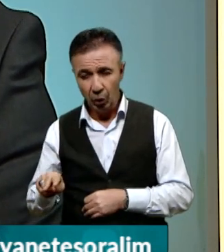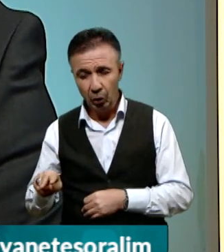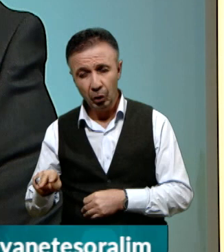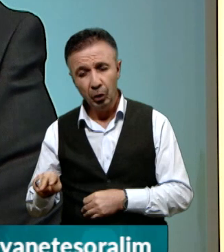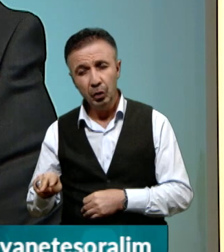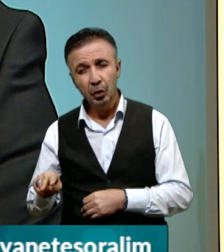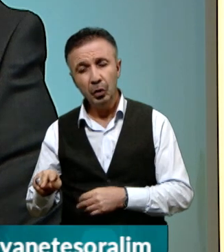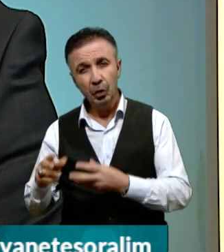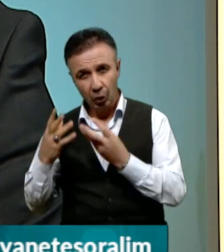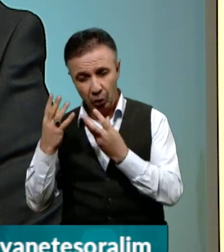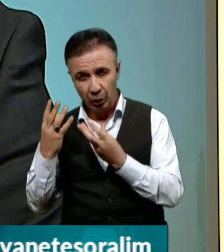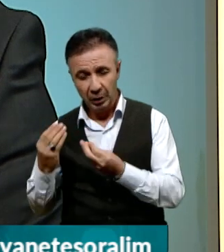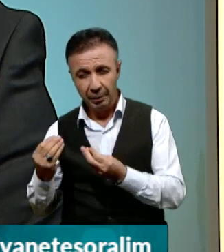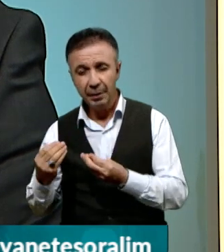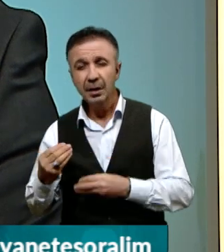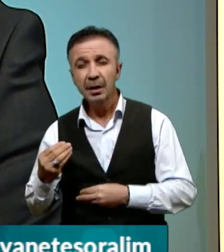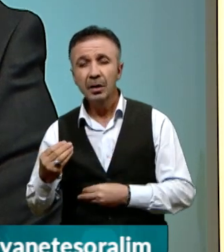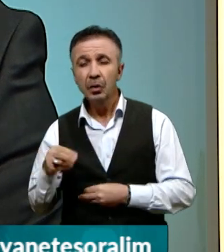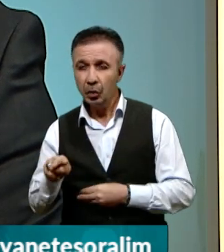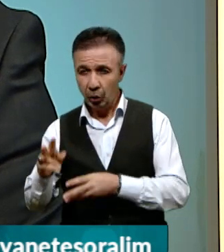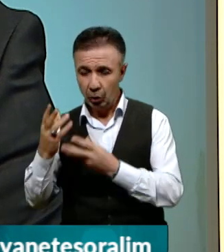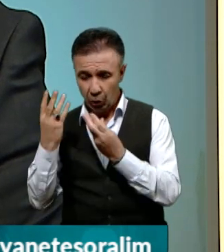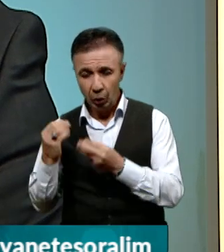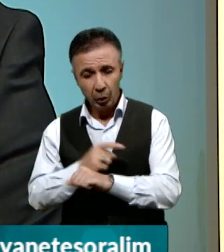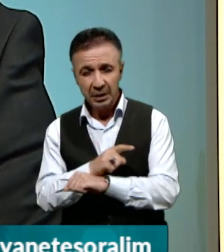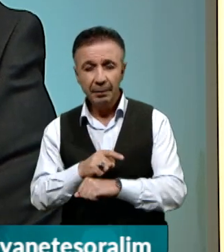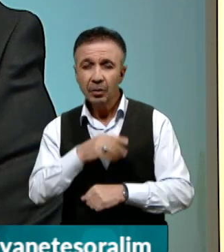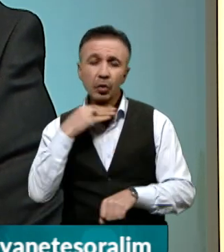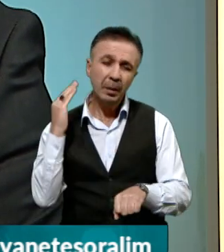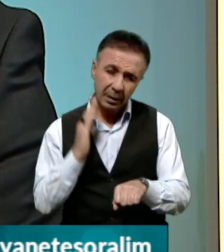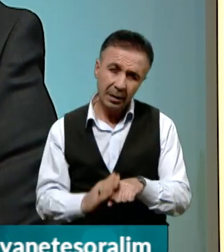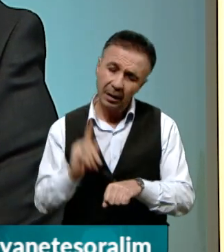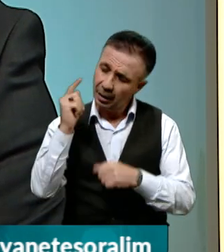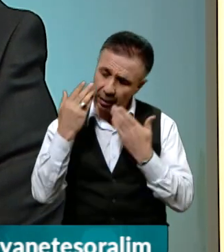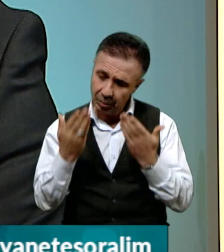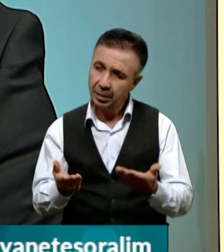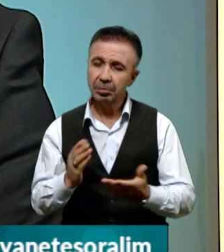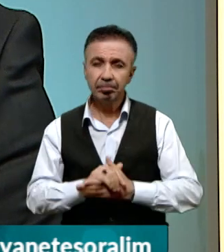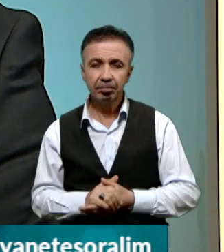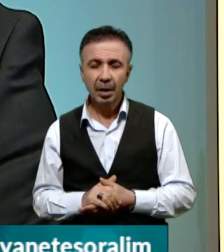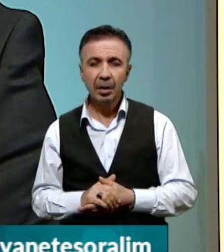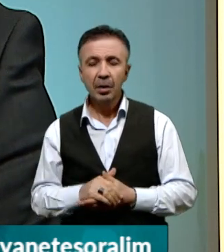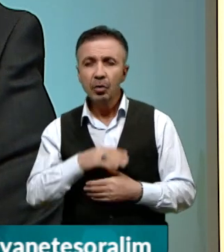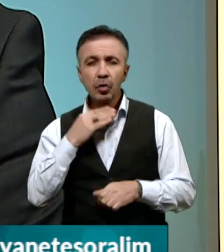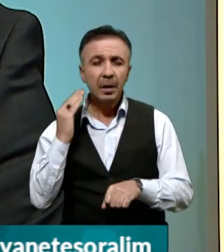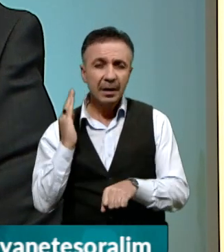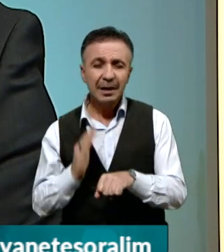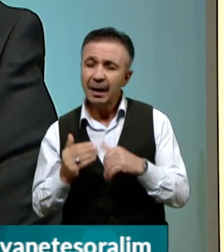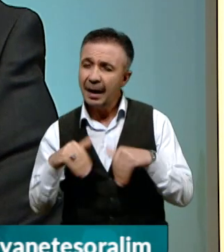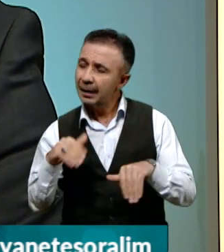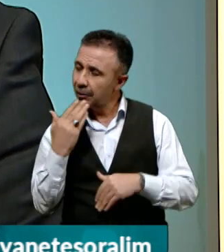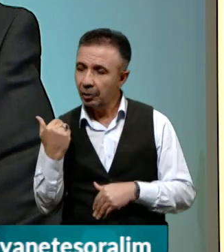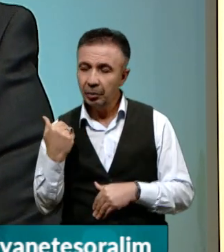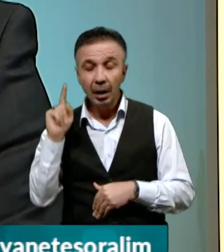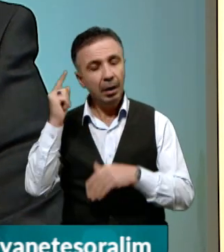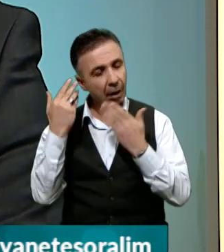mesafede bir yerde de kurban ibadetini deruhte etse, icra etse geçerlidir. Kurban kesmeye de engel bir durum söz konusu değildir. Allah kabul etsin.